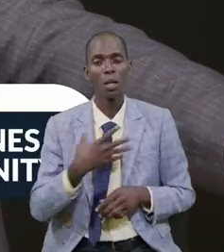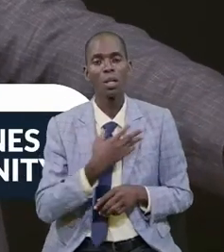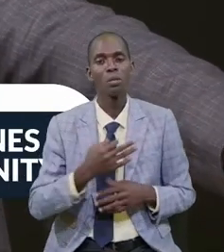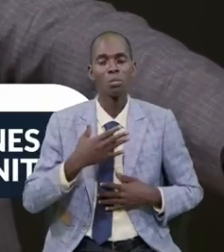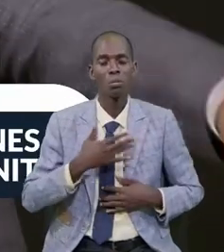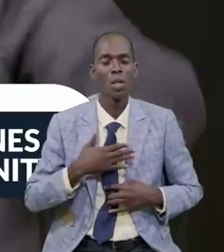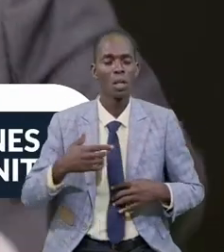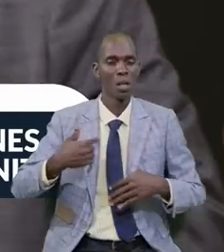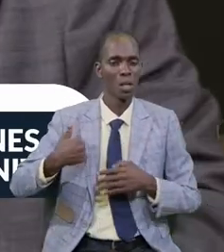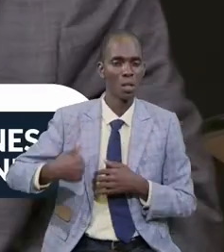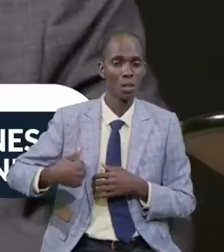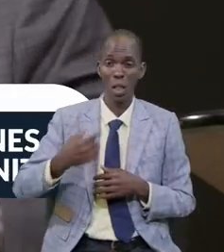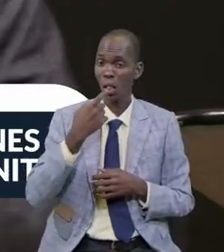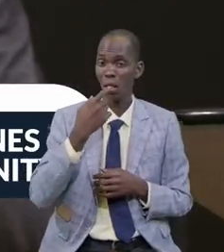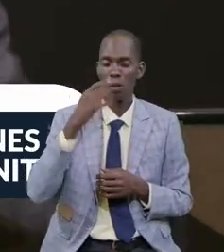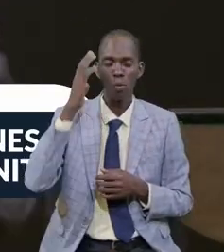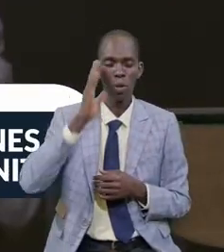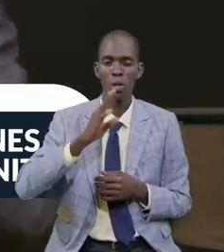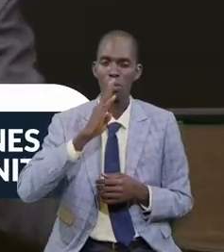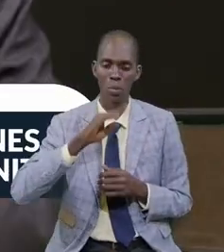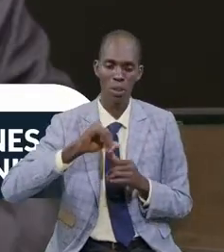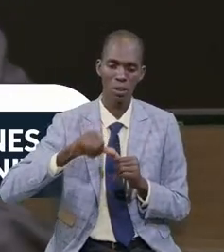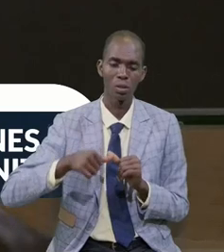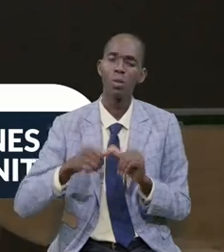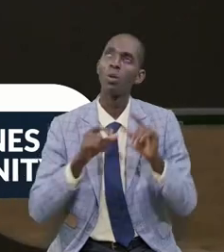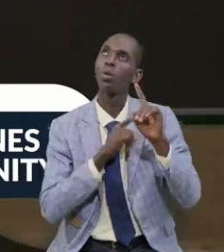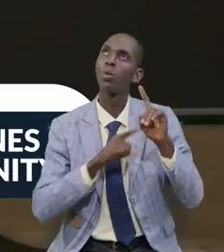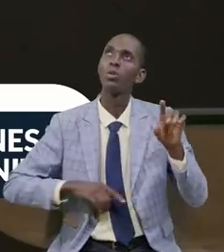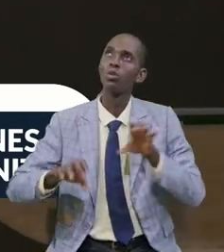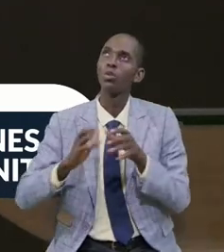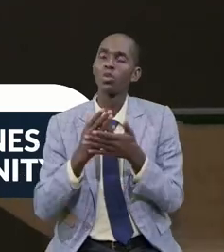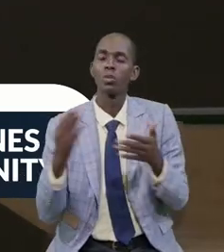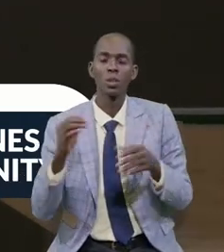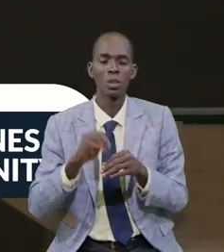sera circoncise. Seigneur, fais quelque chose dans